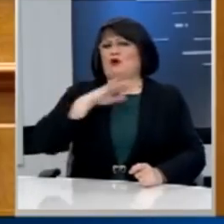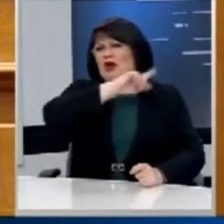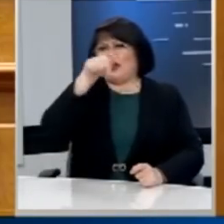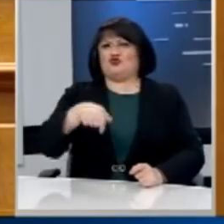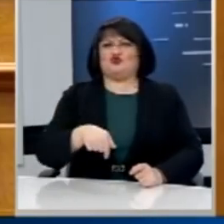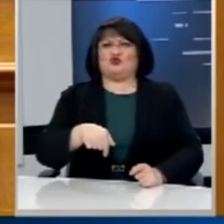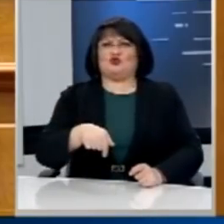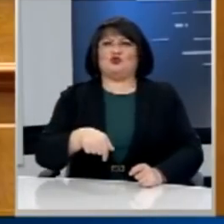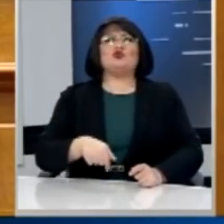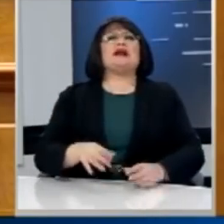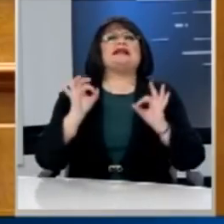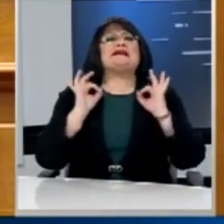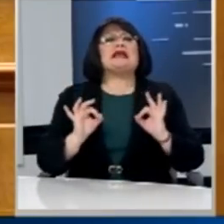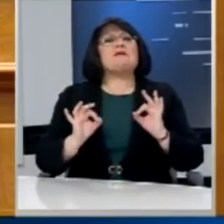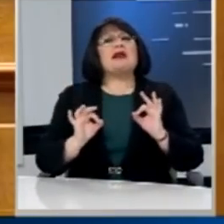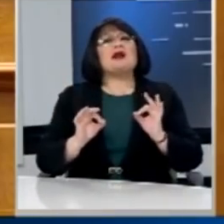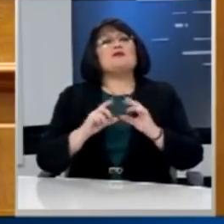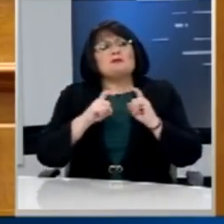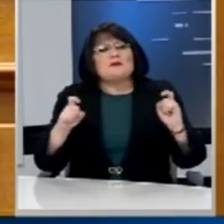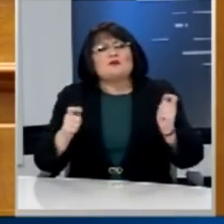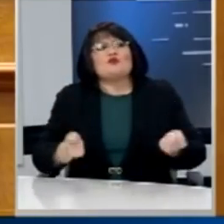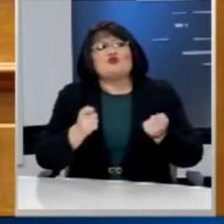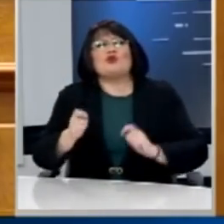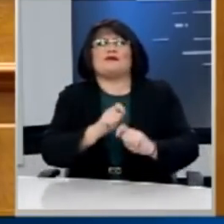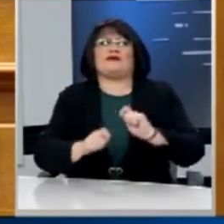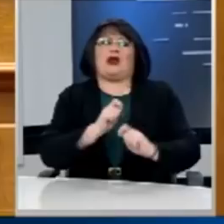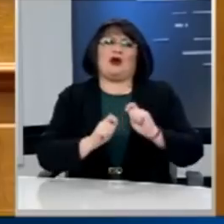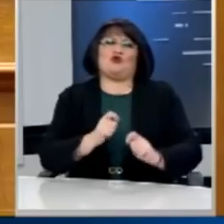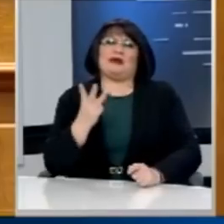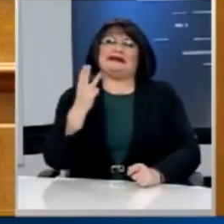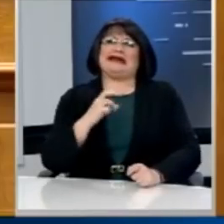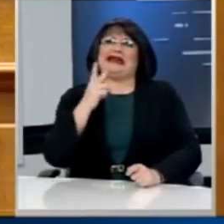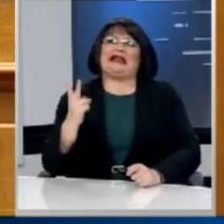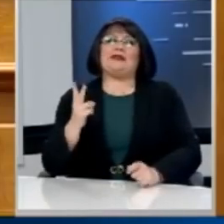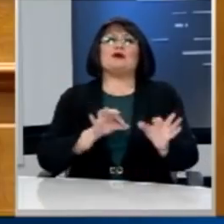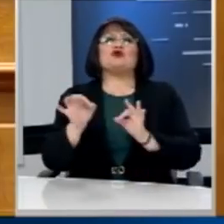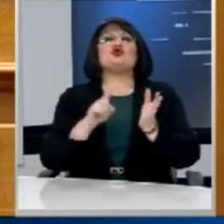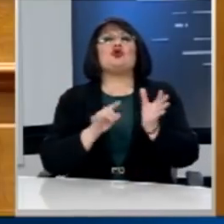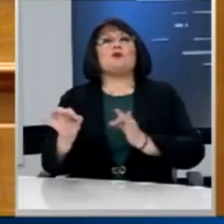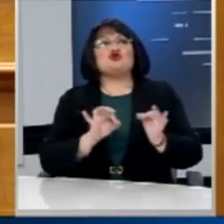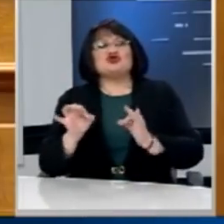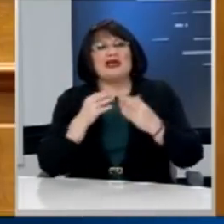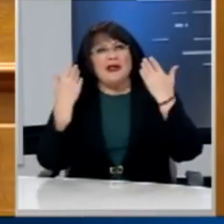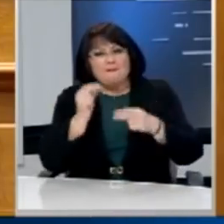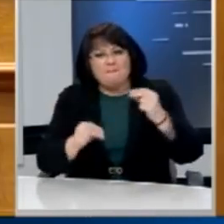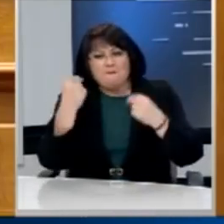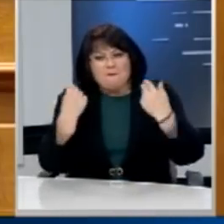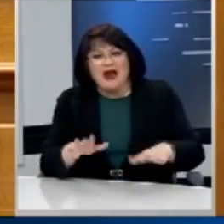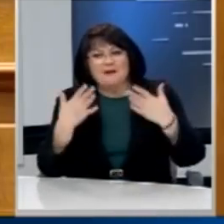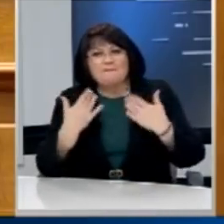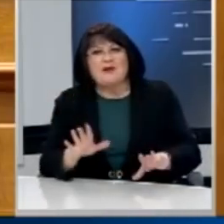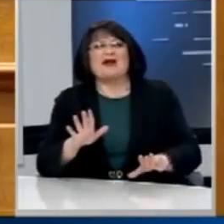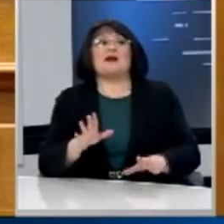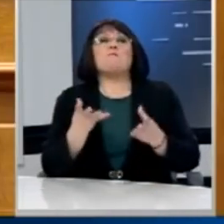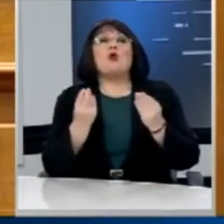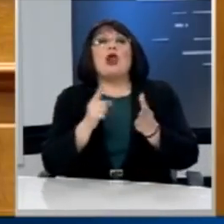σε συγκεκριμένες πρωτοβουλίες της κυβέρνησης, σε 32 σχέδια νόμου τα οποία ψηφίστηκαν,